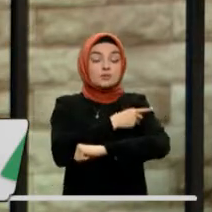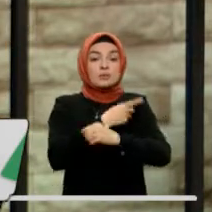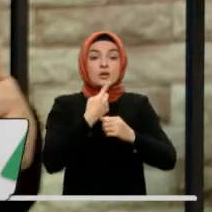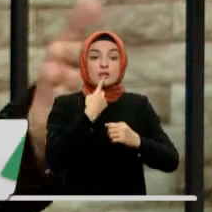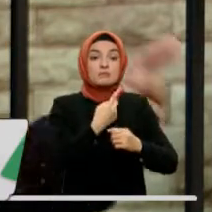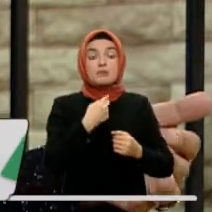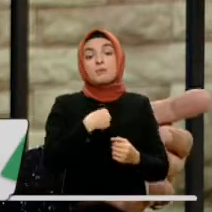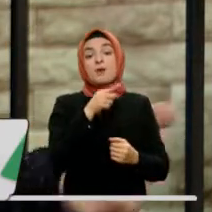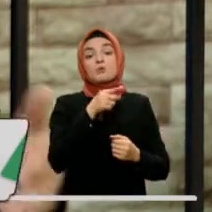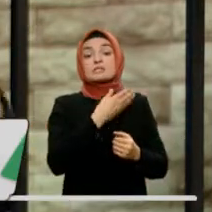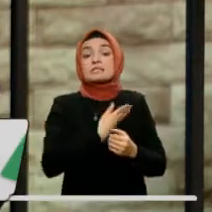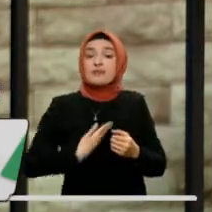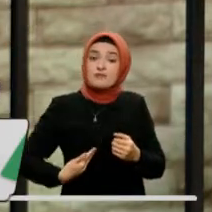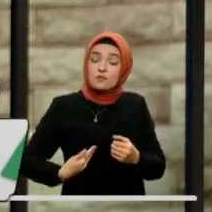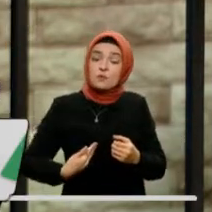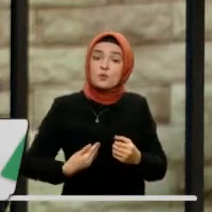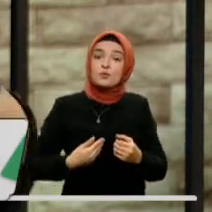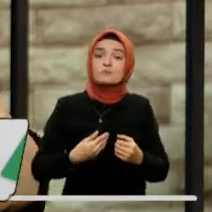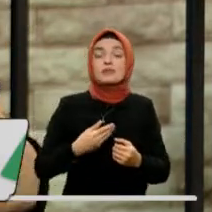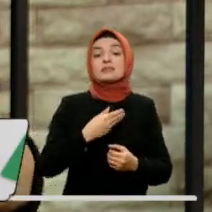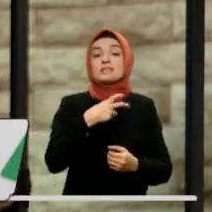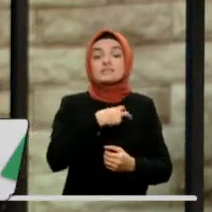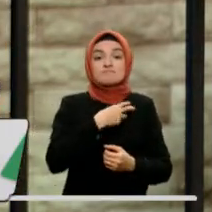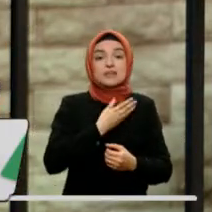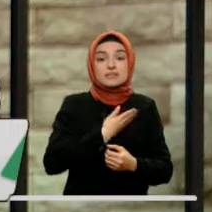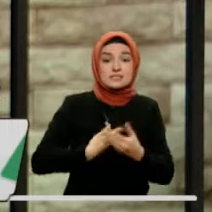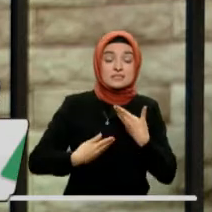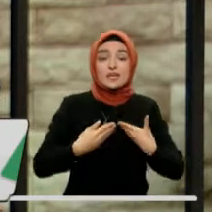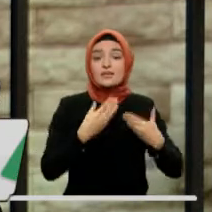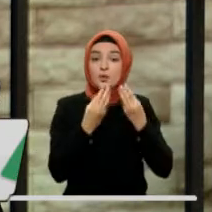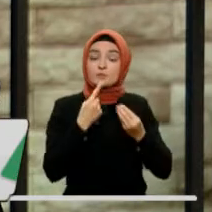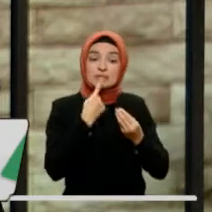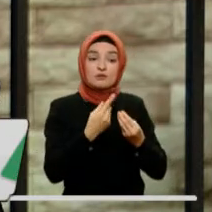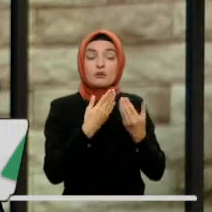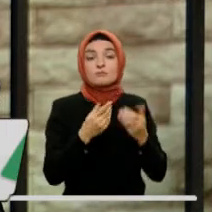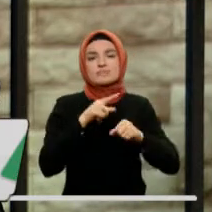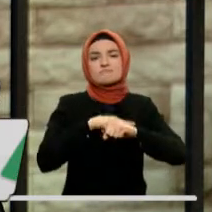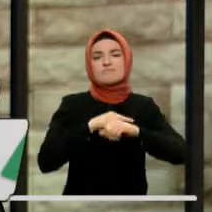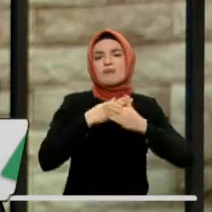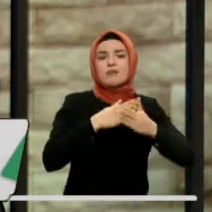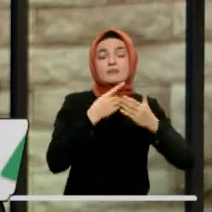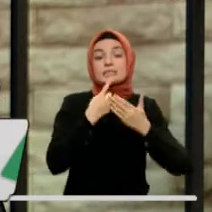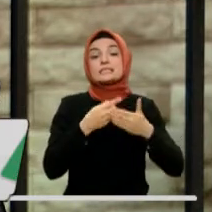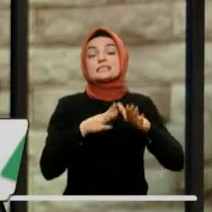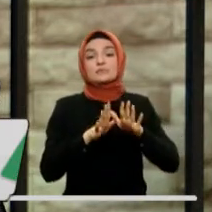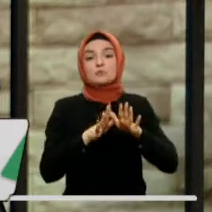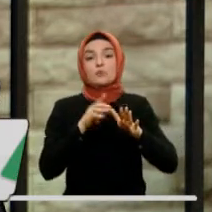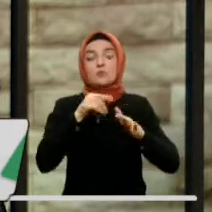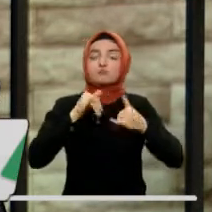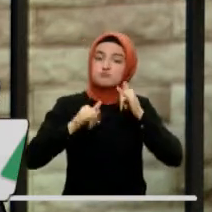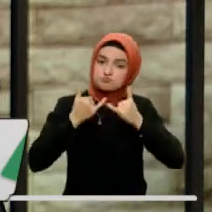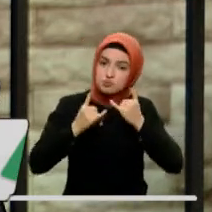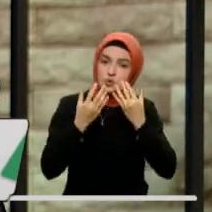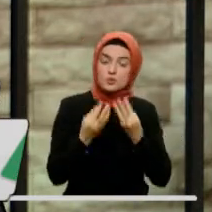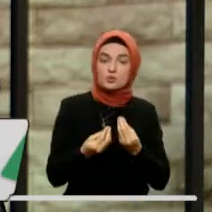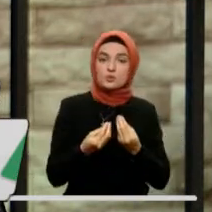hoşlandım, onunla ben bir flört edeyim, işte sevgili olayım, zaman geçireyim dediği zaman seçmiyorsunuz zaten. Zaten siz orada oyun oynuyorsunuz. Bu bir